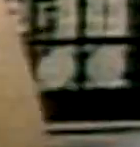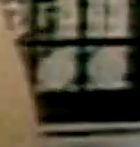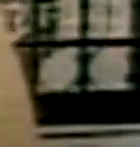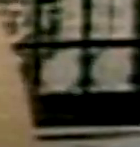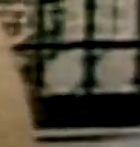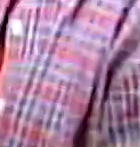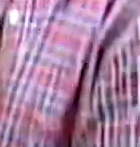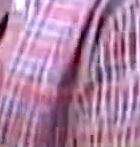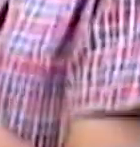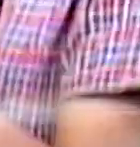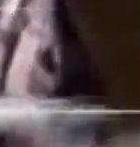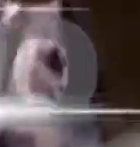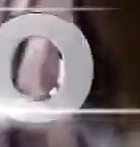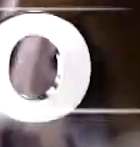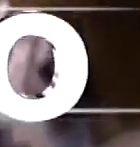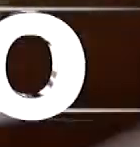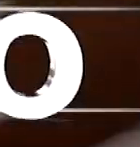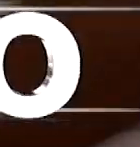ang Pangulo.